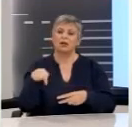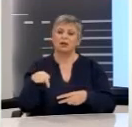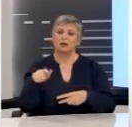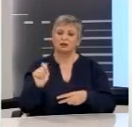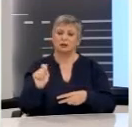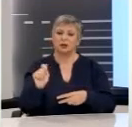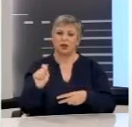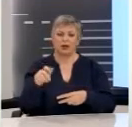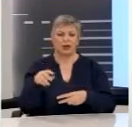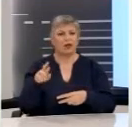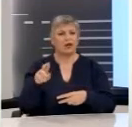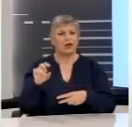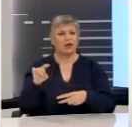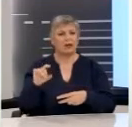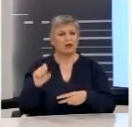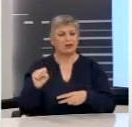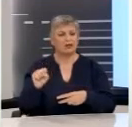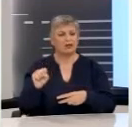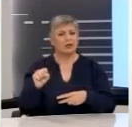Τι θέλω να πω?